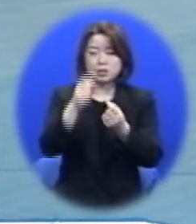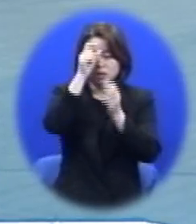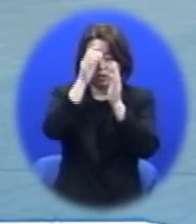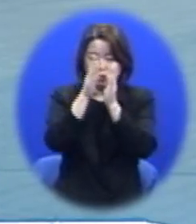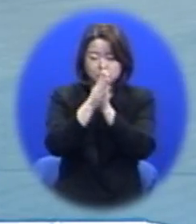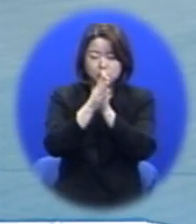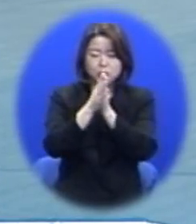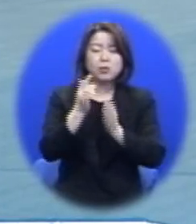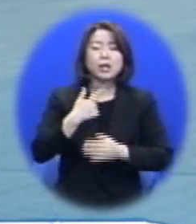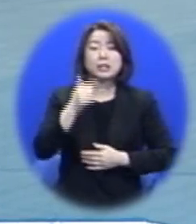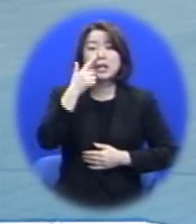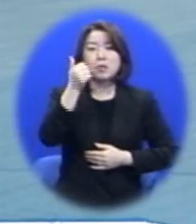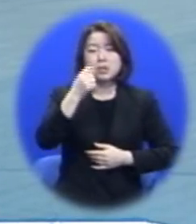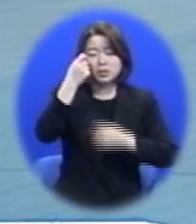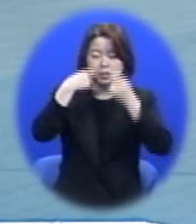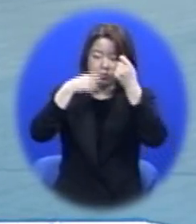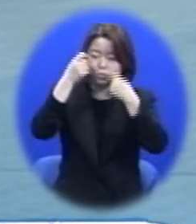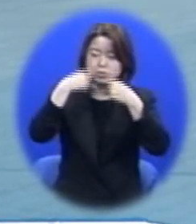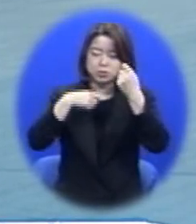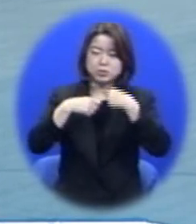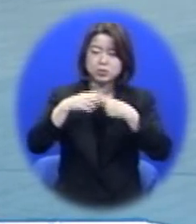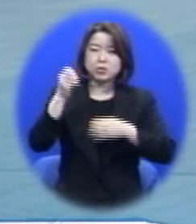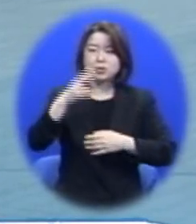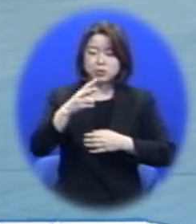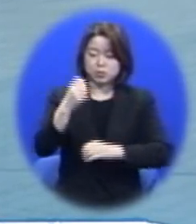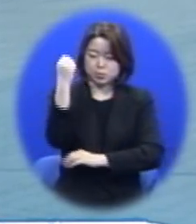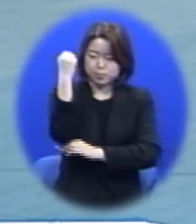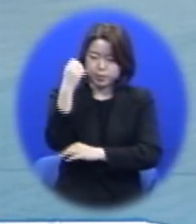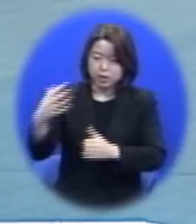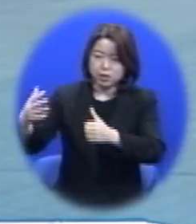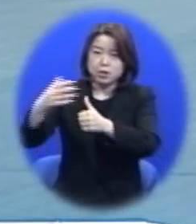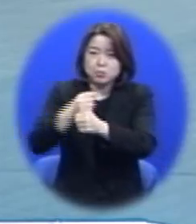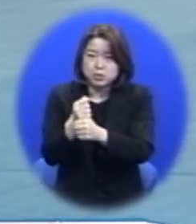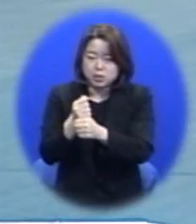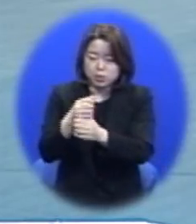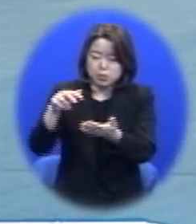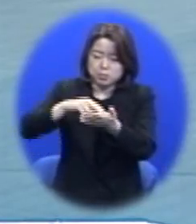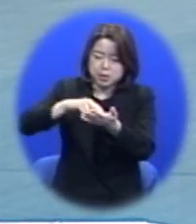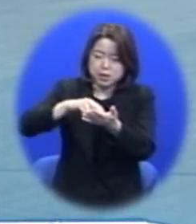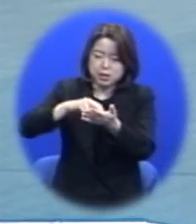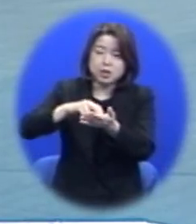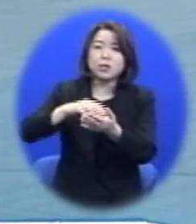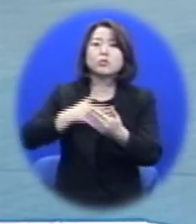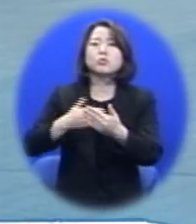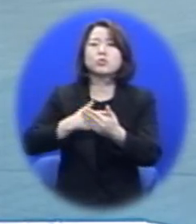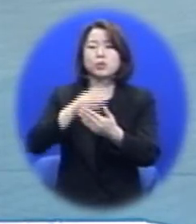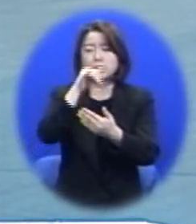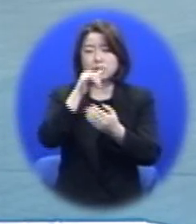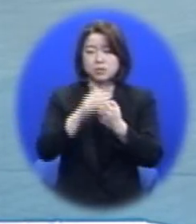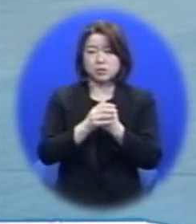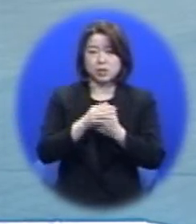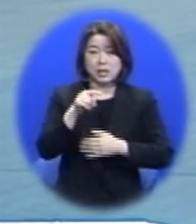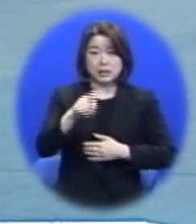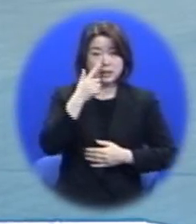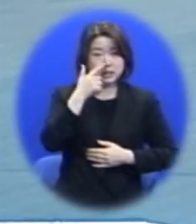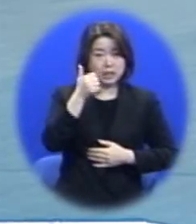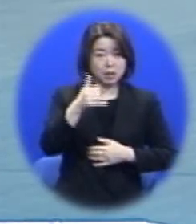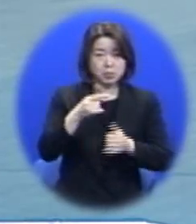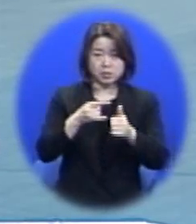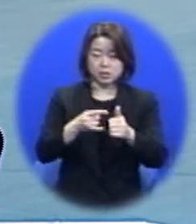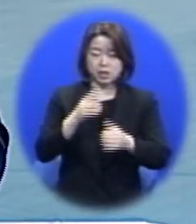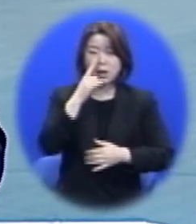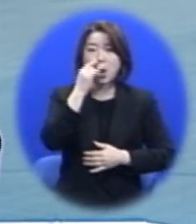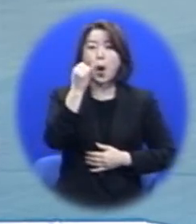아버지는 우셨습니다. 그리고 기둥을 붙잡고 바들바들 떠셨습니다. 그 아버지께 어머니께서